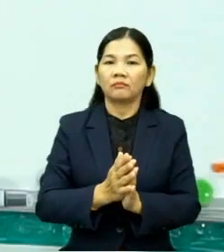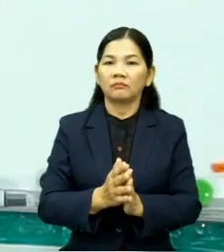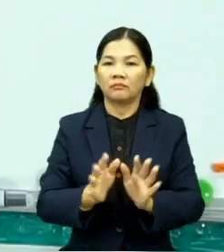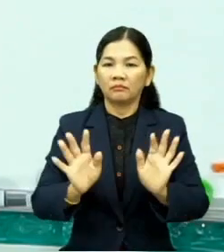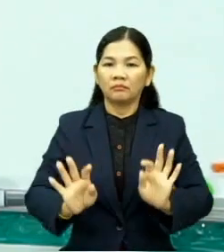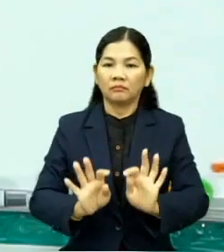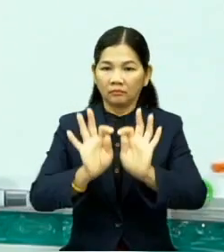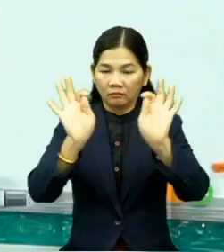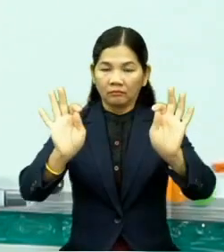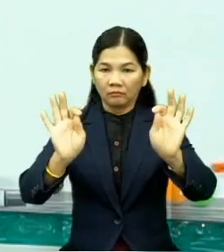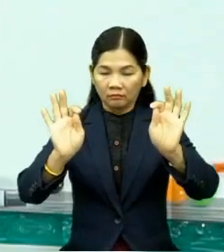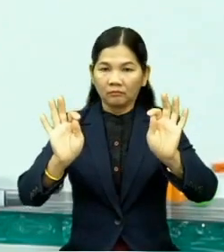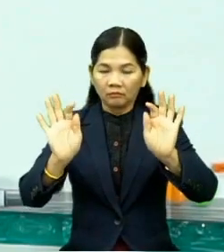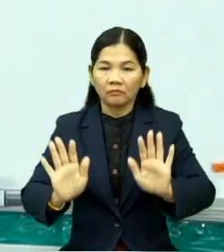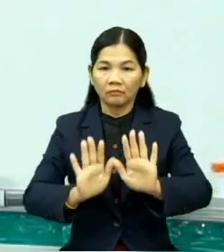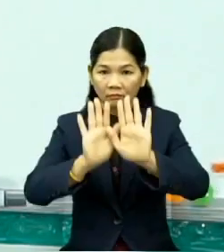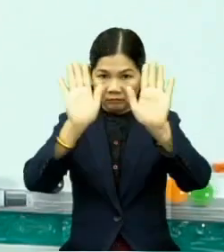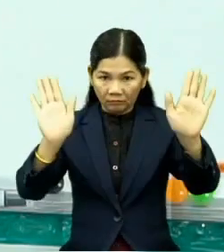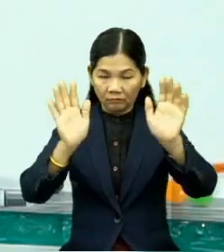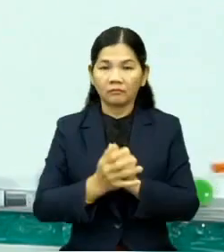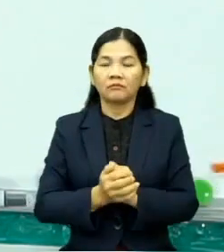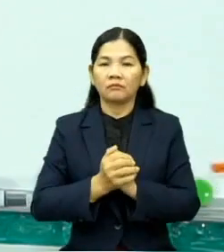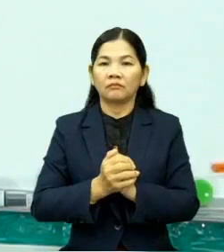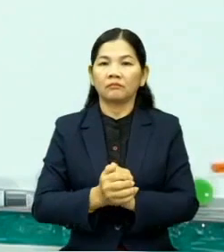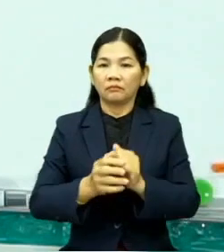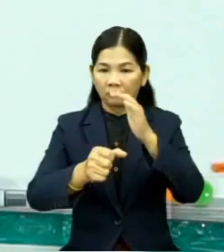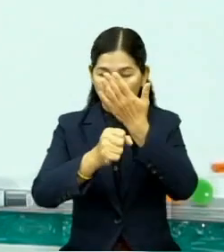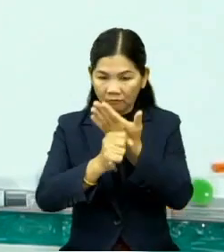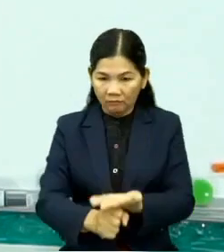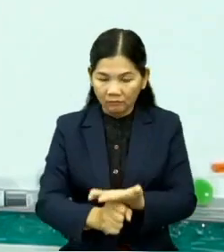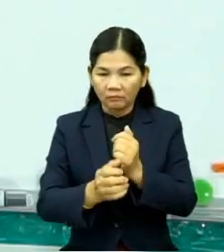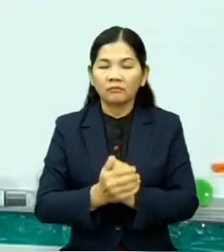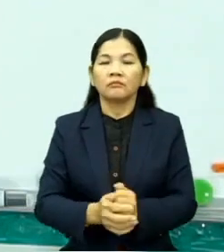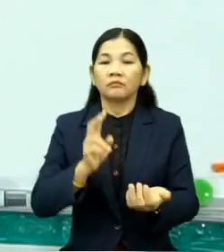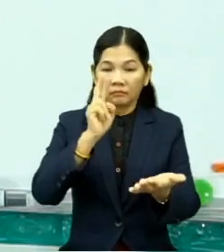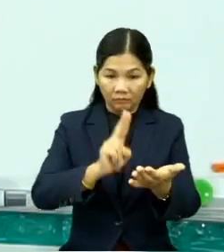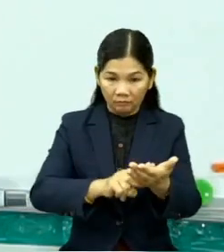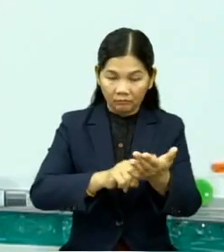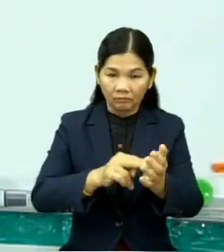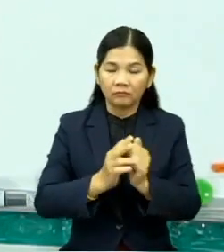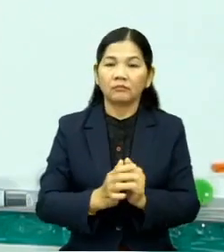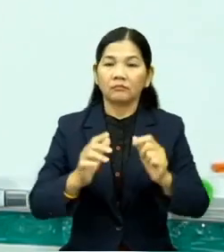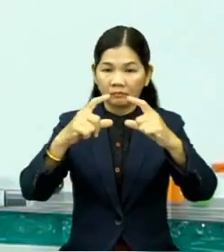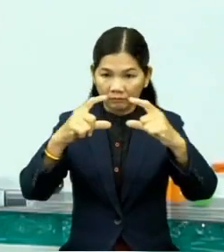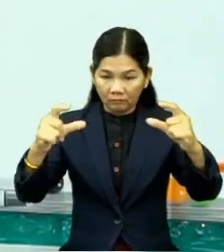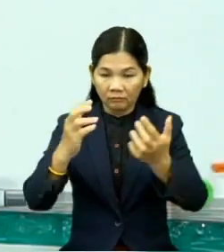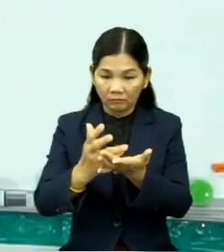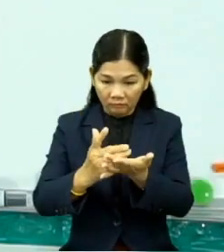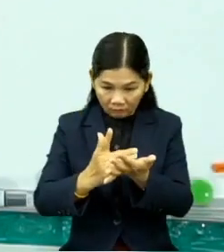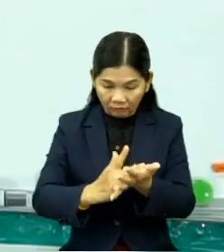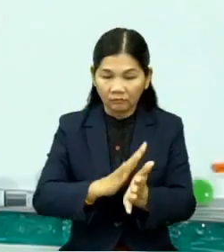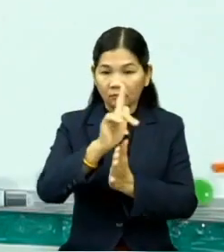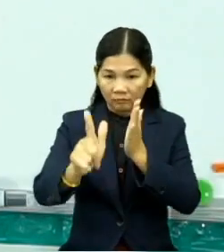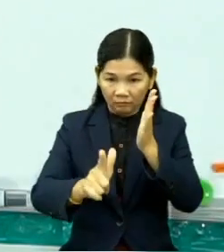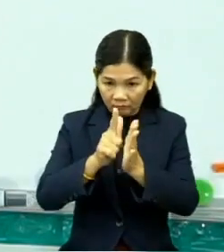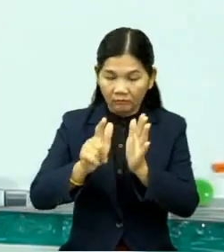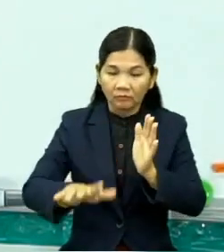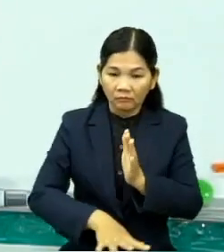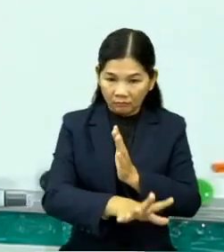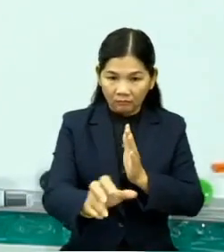វិសាលសម្រាប់តម្កល់ទុកជាអត្តសញ្ញាណជាតិ